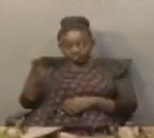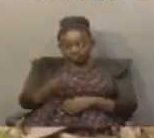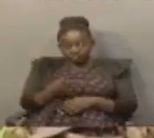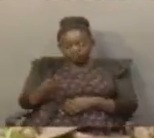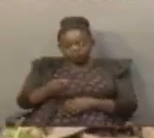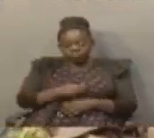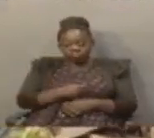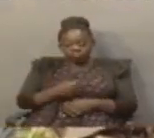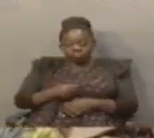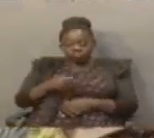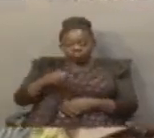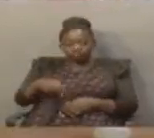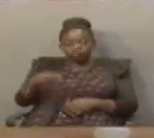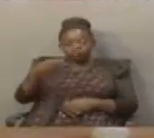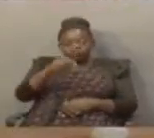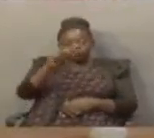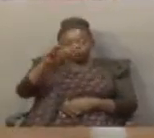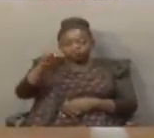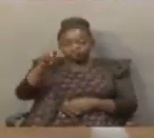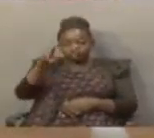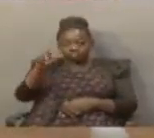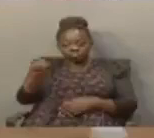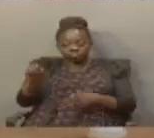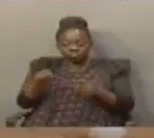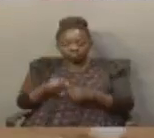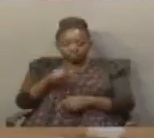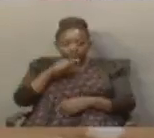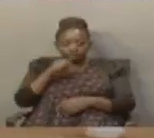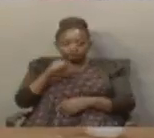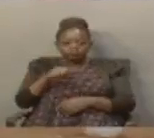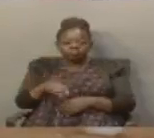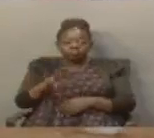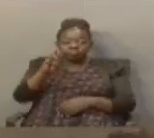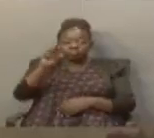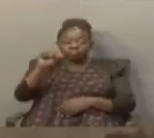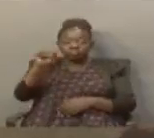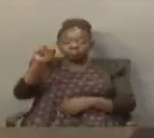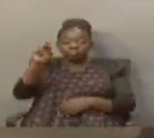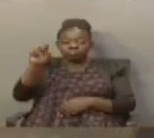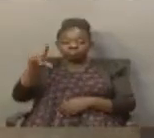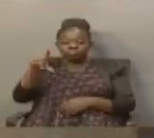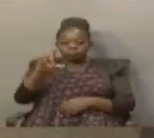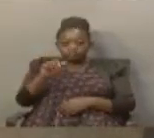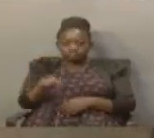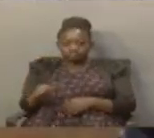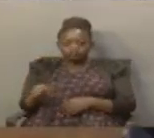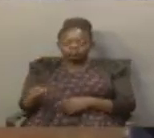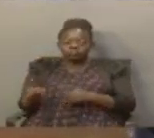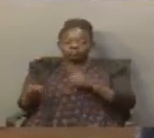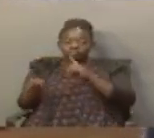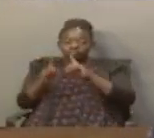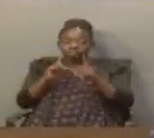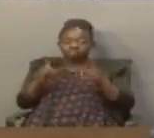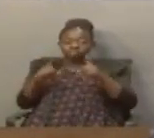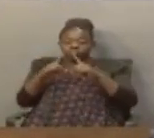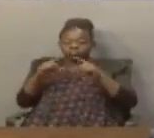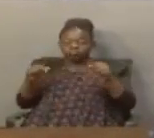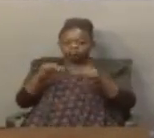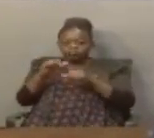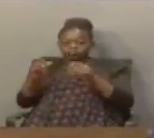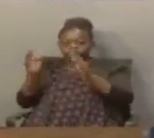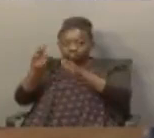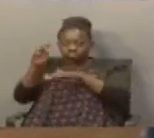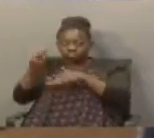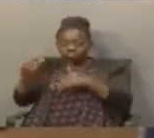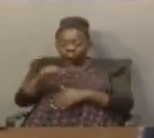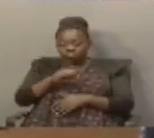okuli maama Hamida Nantege ne taata Hamisi Wamala boogedde ebikoonagana ku mukolo gw'omwana waabwe. Maama Nantege asambaze